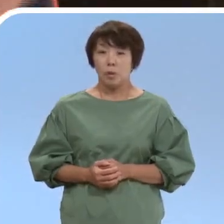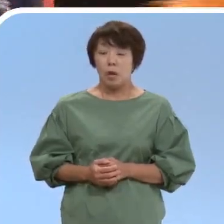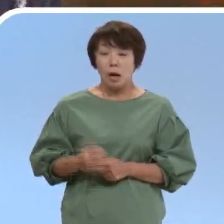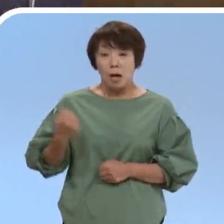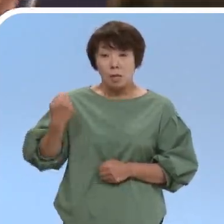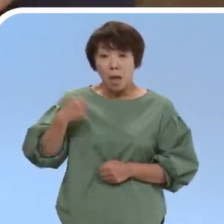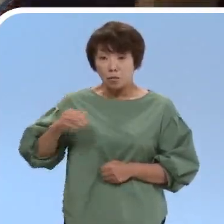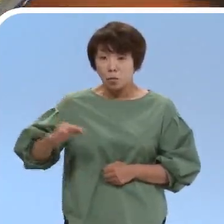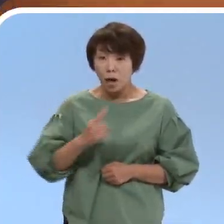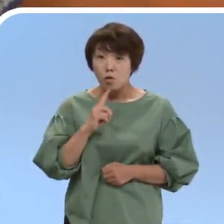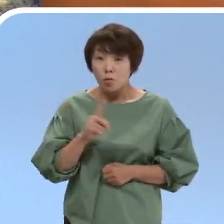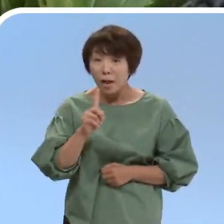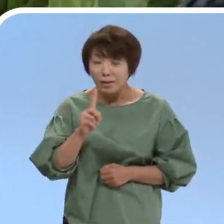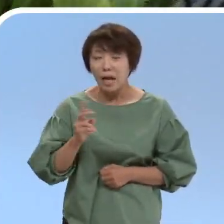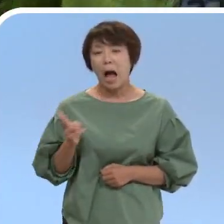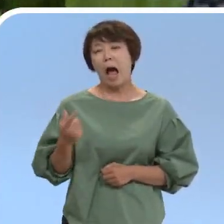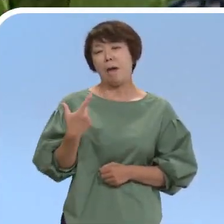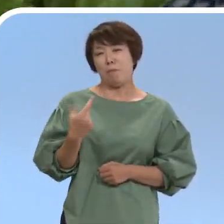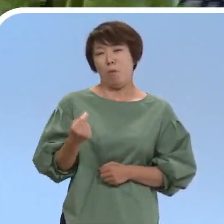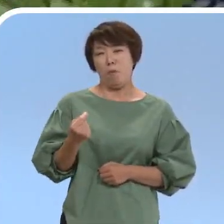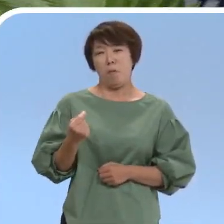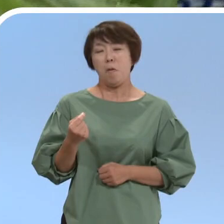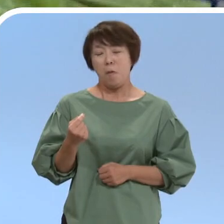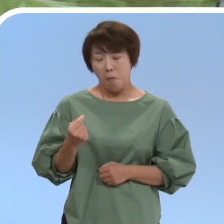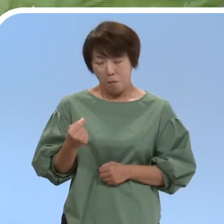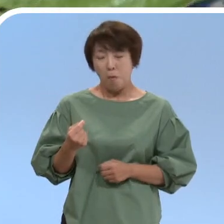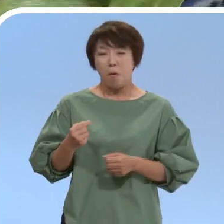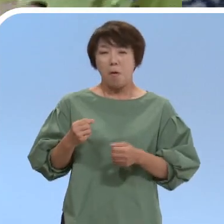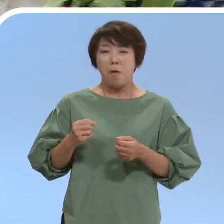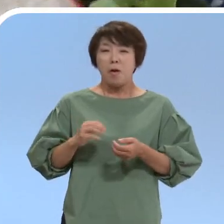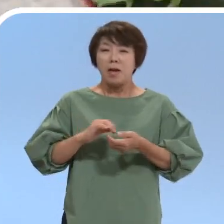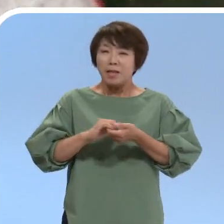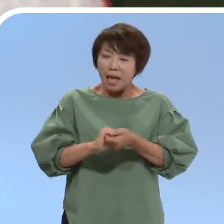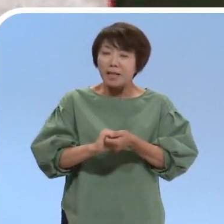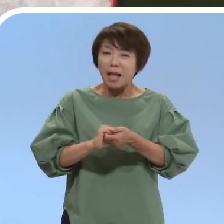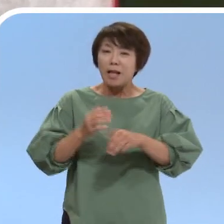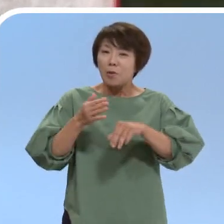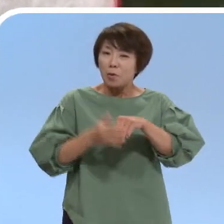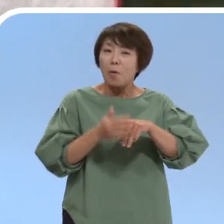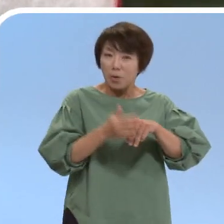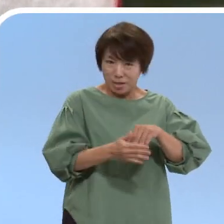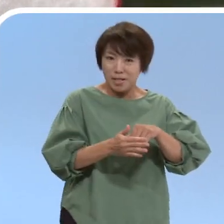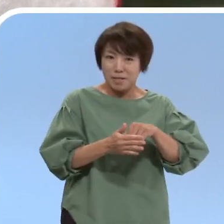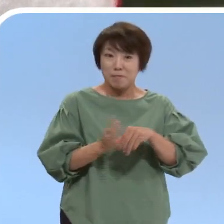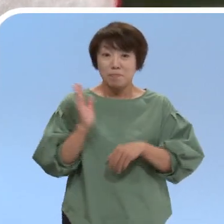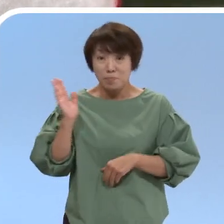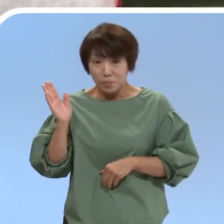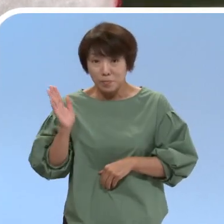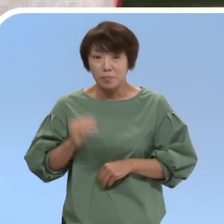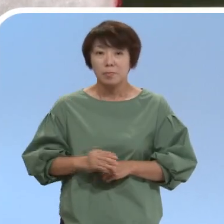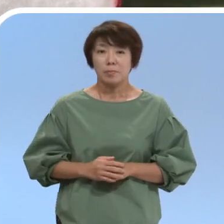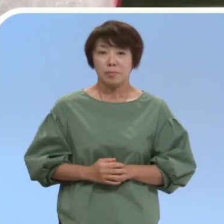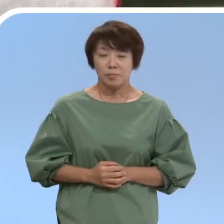夏といえばハモ。こちらも期間限定の県産ハモすきしゃぶ鍋です